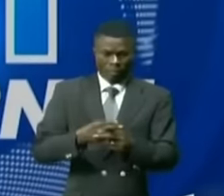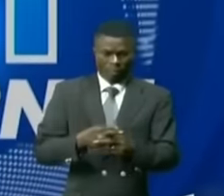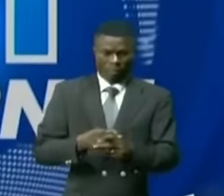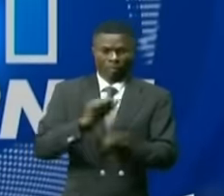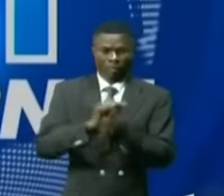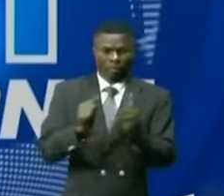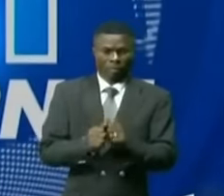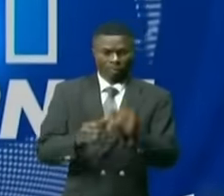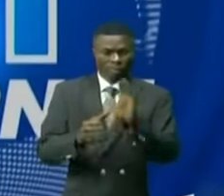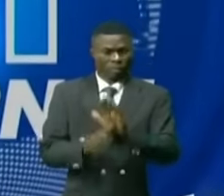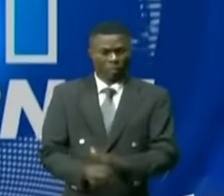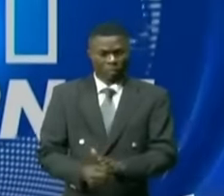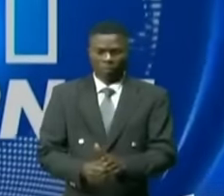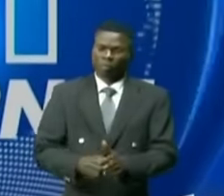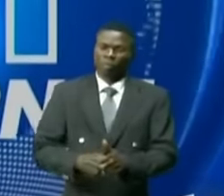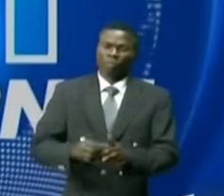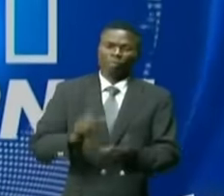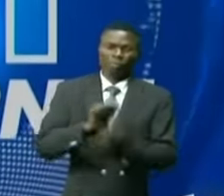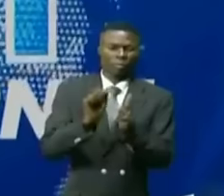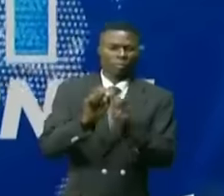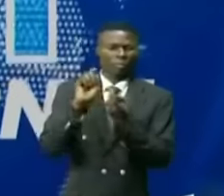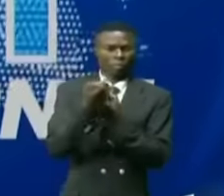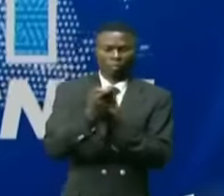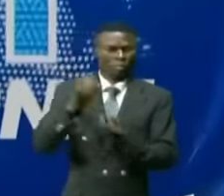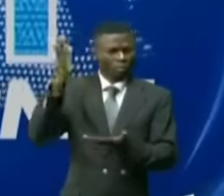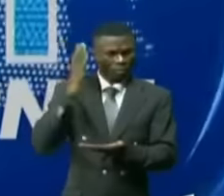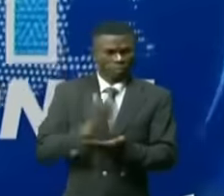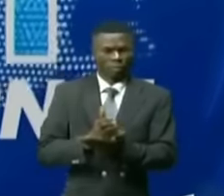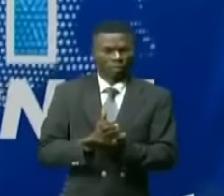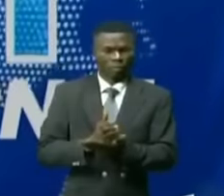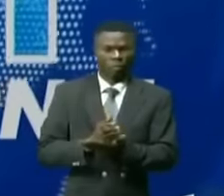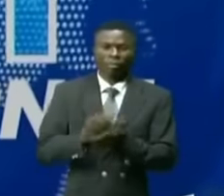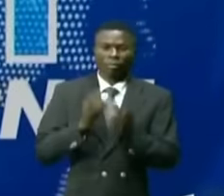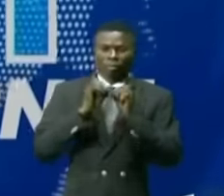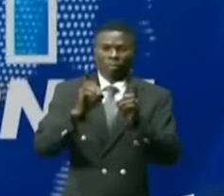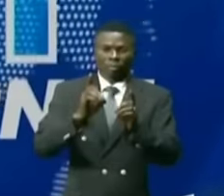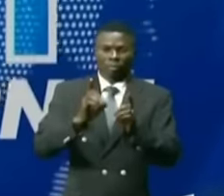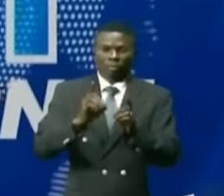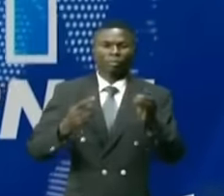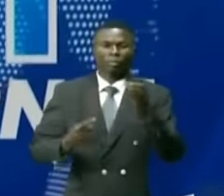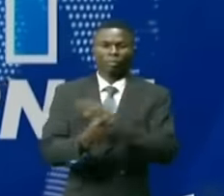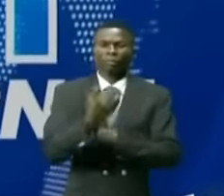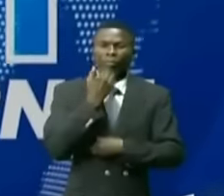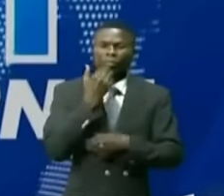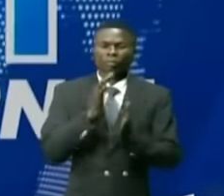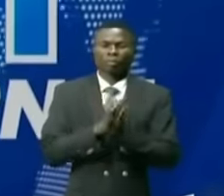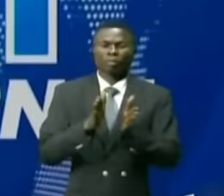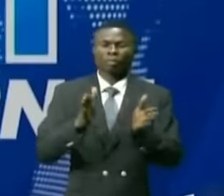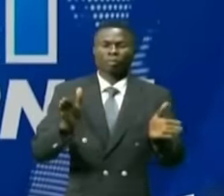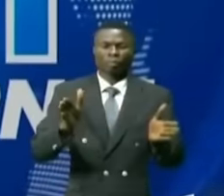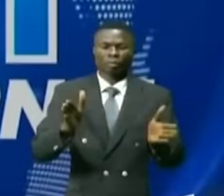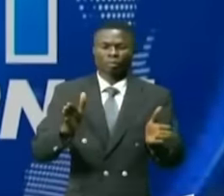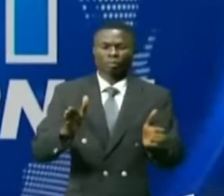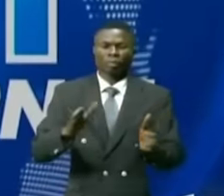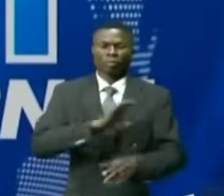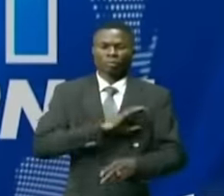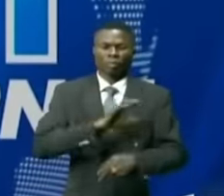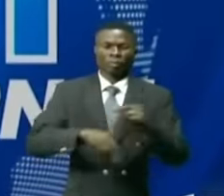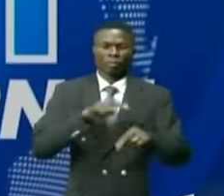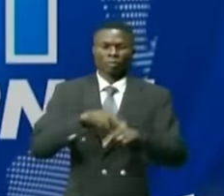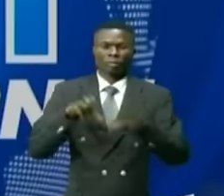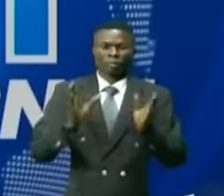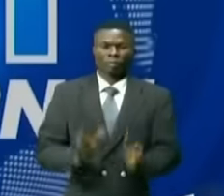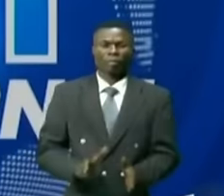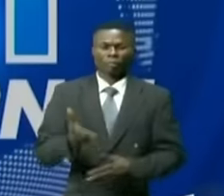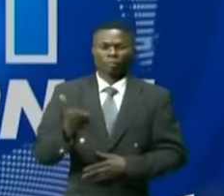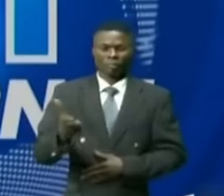Népotisme, favoritisme et tribalisme sont à bannir. Des mots dénoncés par l'inspecteur général de la police, Moshi